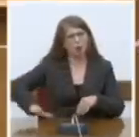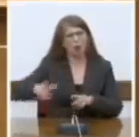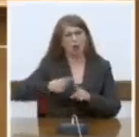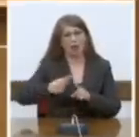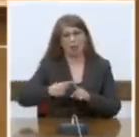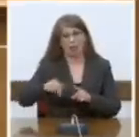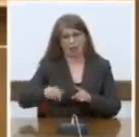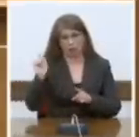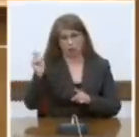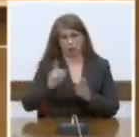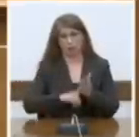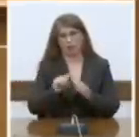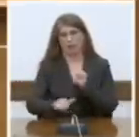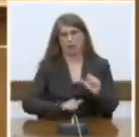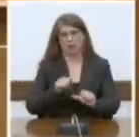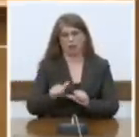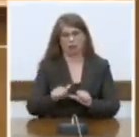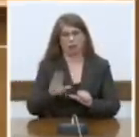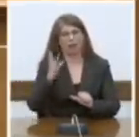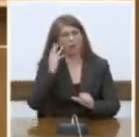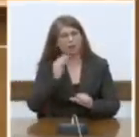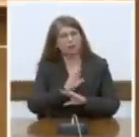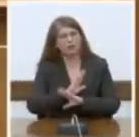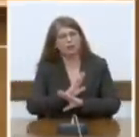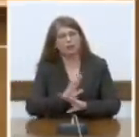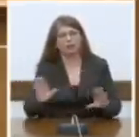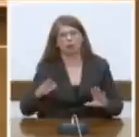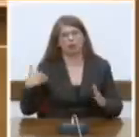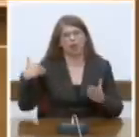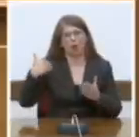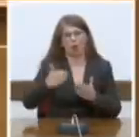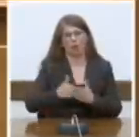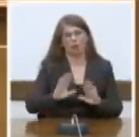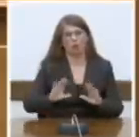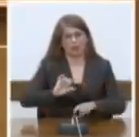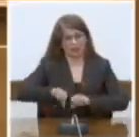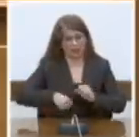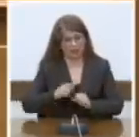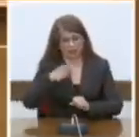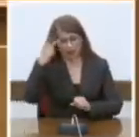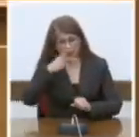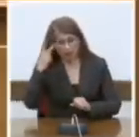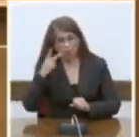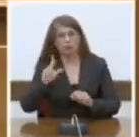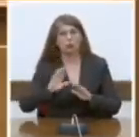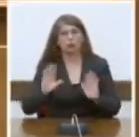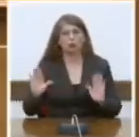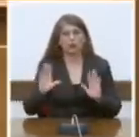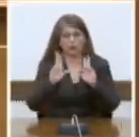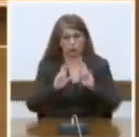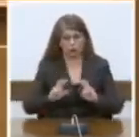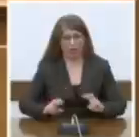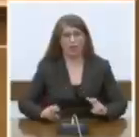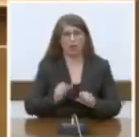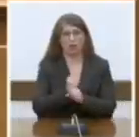που πρέπει να αλλάξουμε. Δεν ακούσαμε. Δεν ακούσαμε τίποτα για όλα αυτά. Ούτε για τα συνδικαλιστικά δικαιώματα, ούτε για τον έλεγχο της